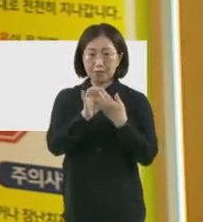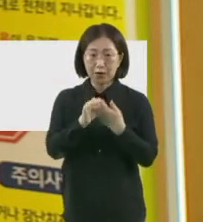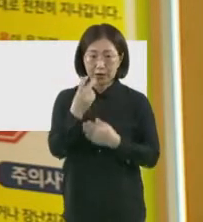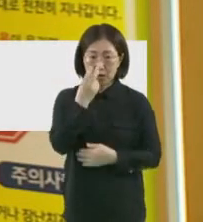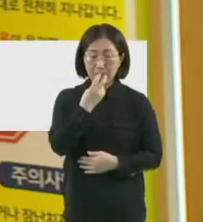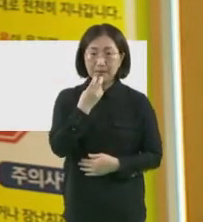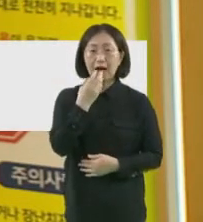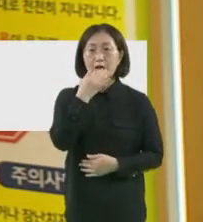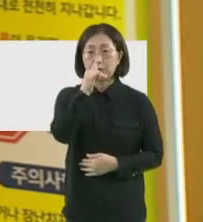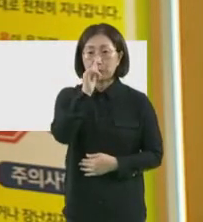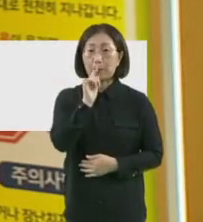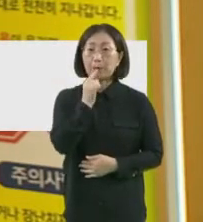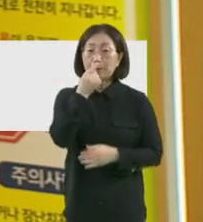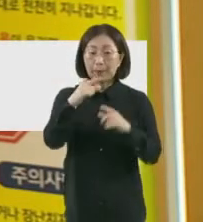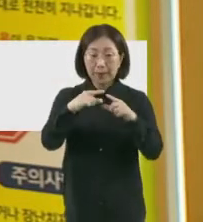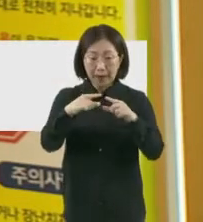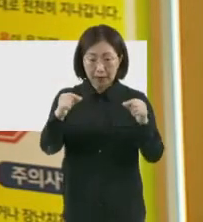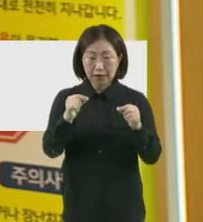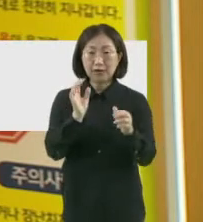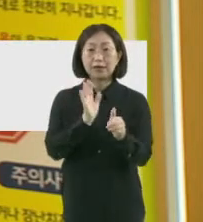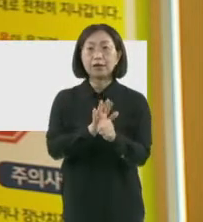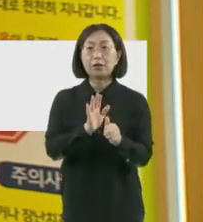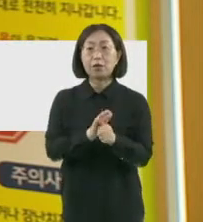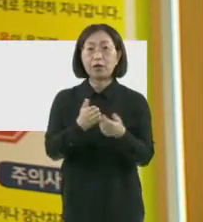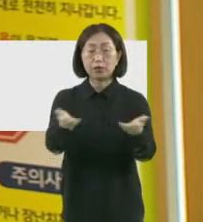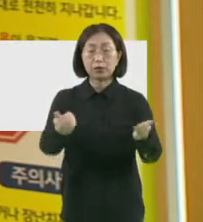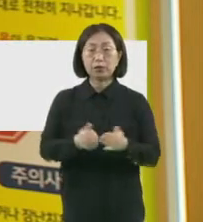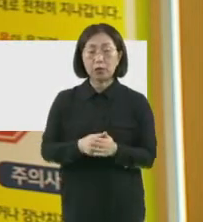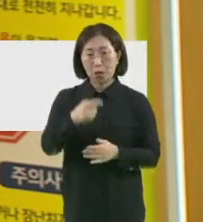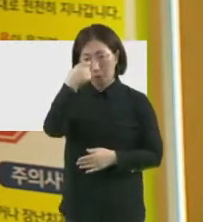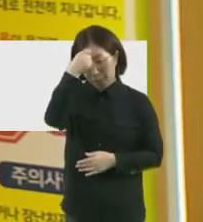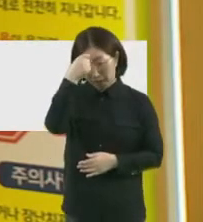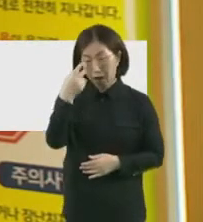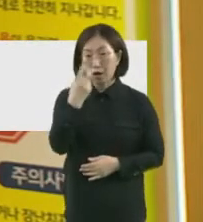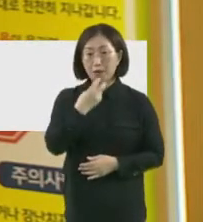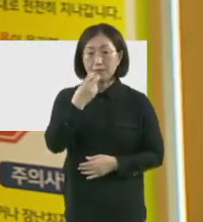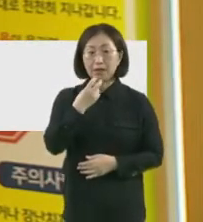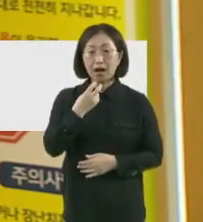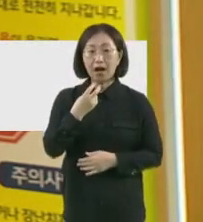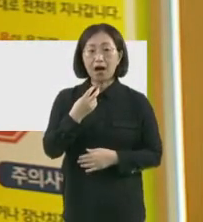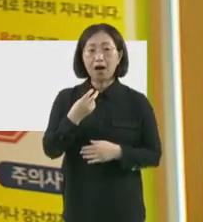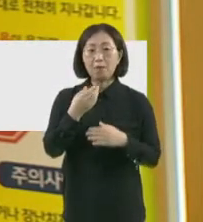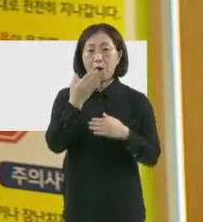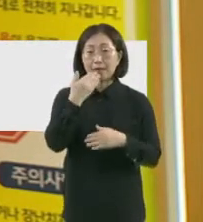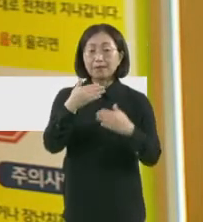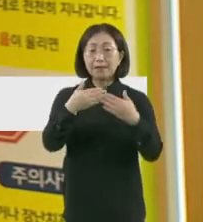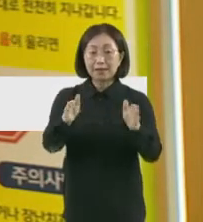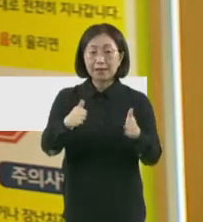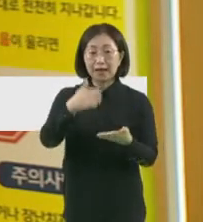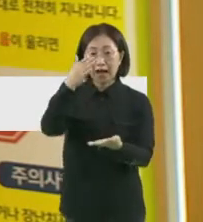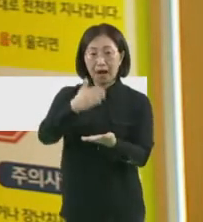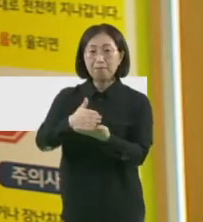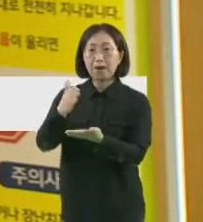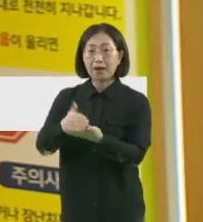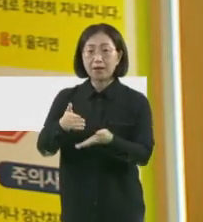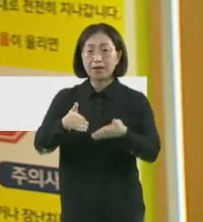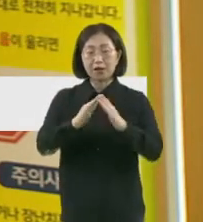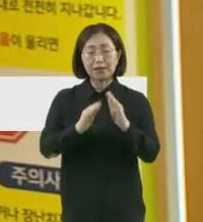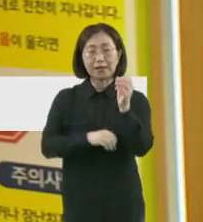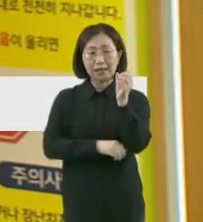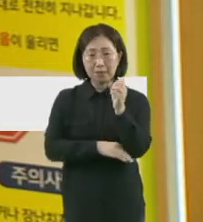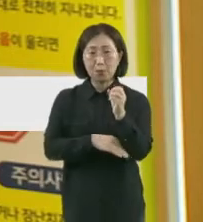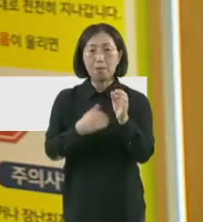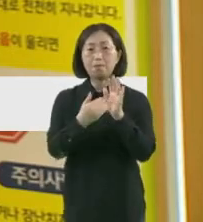활용하도록 자가 진단 키트를 지원하며 발열 검사, 급식실 칸막이 설치 등 기본 방역을